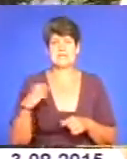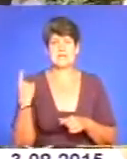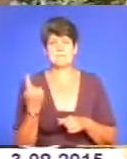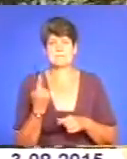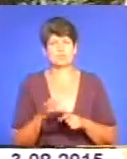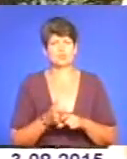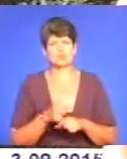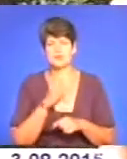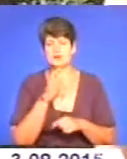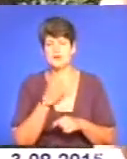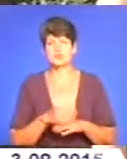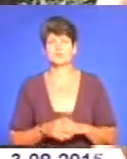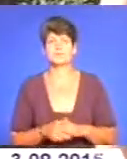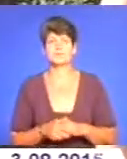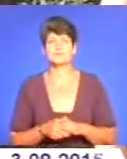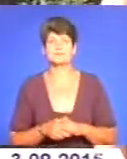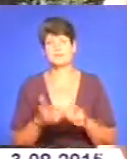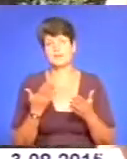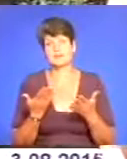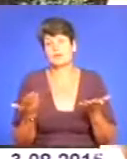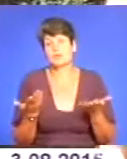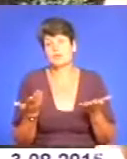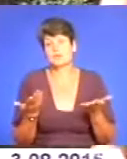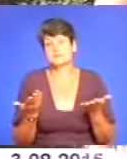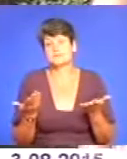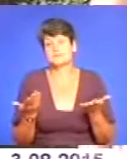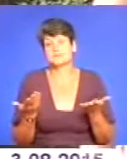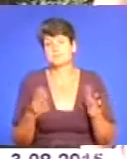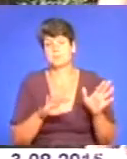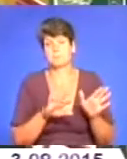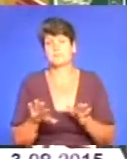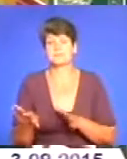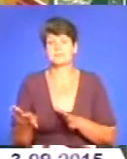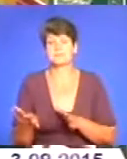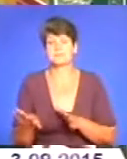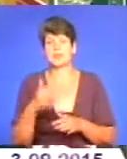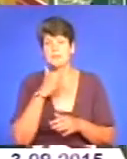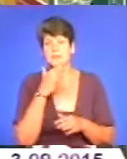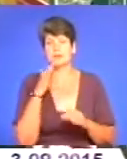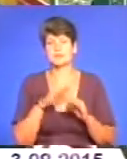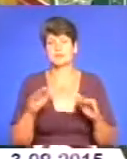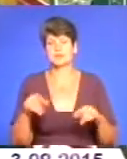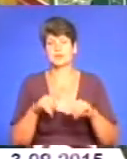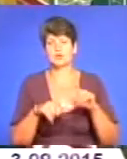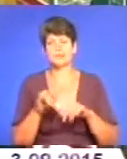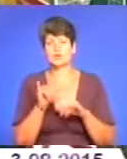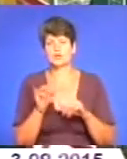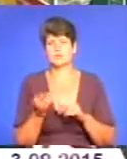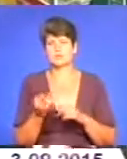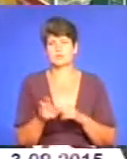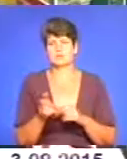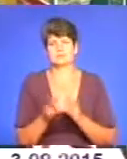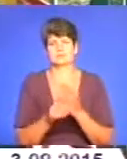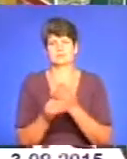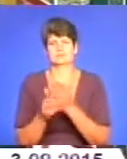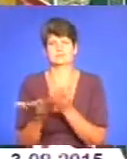дуже важко. Але якось воно прийшло. Багатодітна родина нікуди не зверталася по